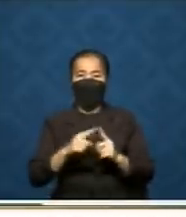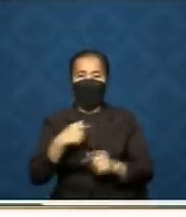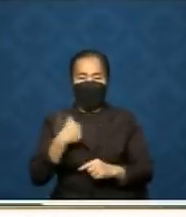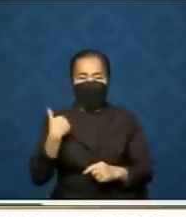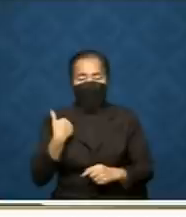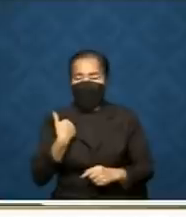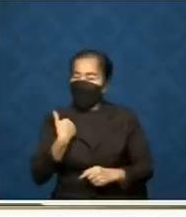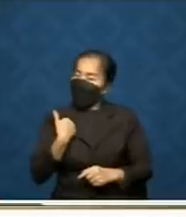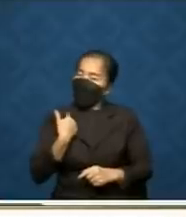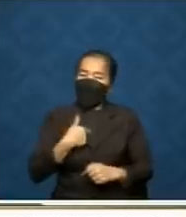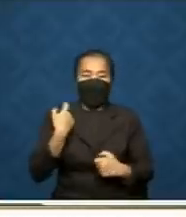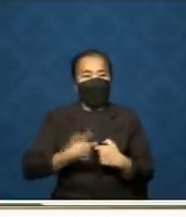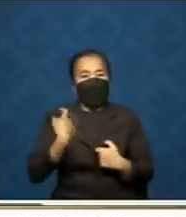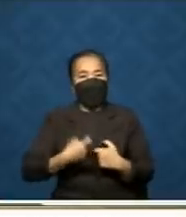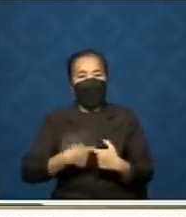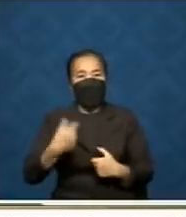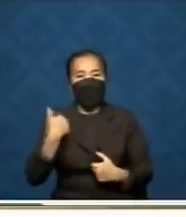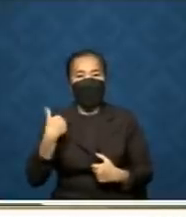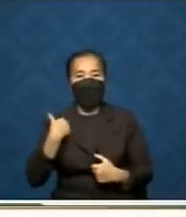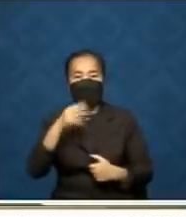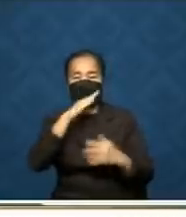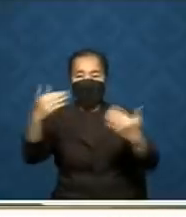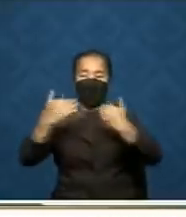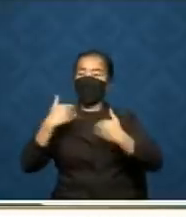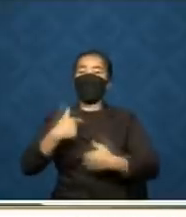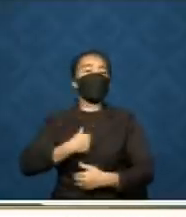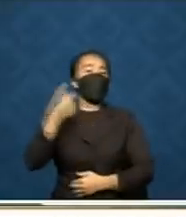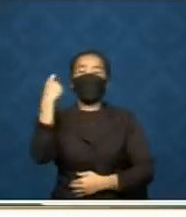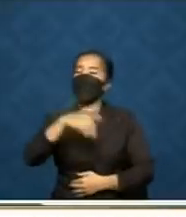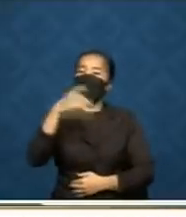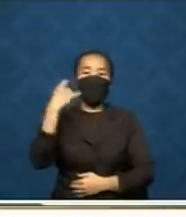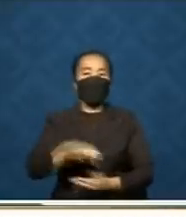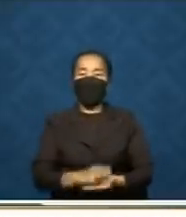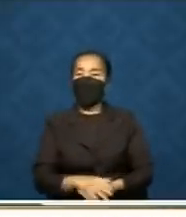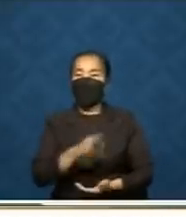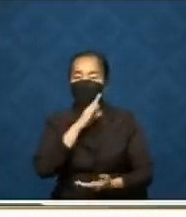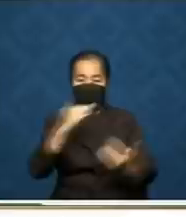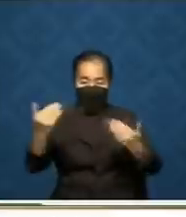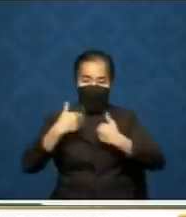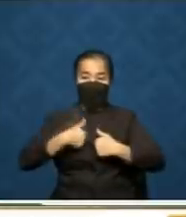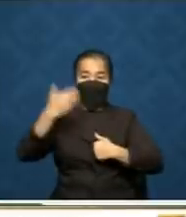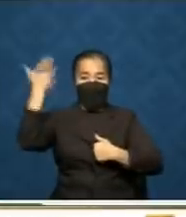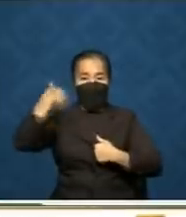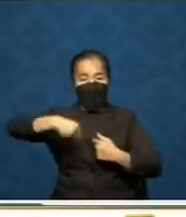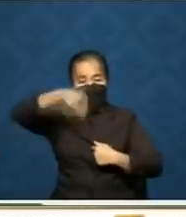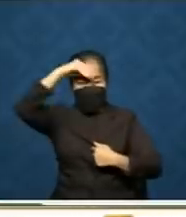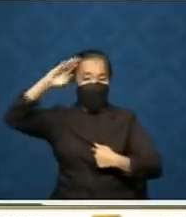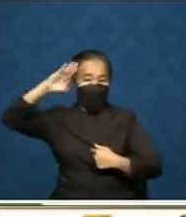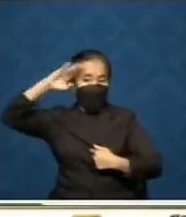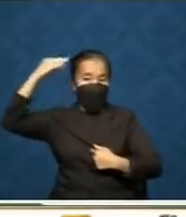กันรับยากนะจ๊ะประดานี้ก็จะรับญาติถ้ามีคนเก่าแบบนี้ยิ่งคนที่ถูกกล่าวหานี่เคยเรียนโรงเรียนนายร้อย